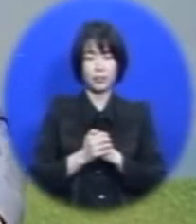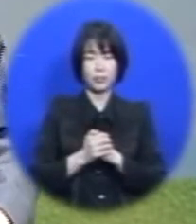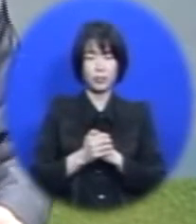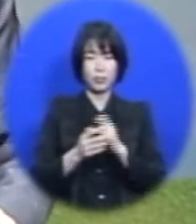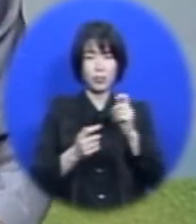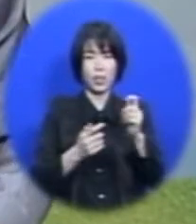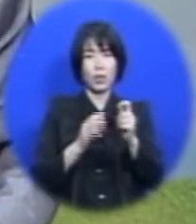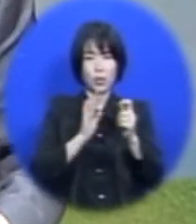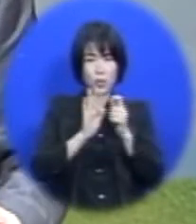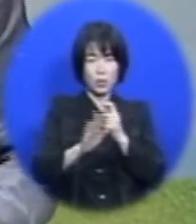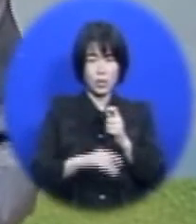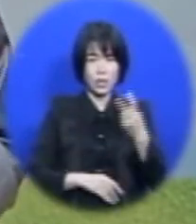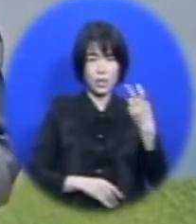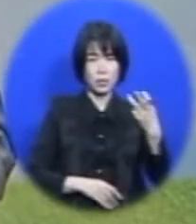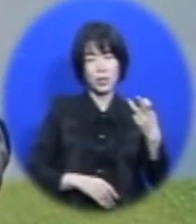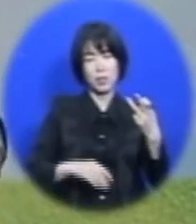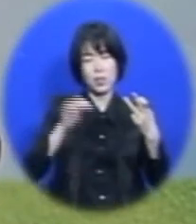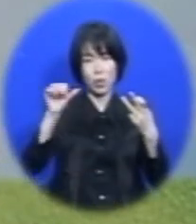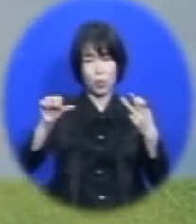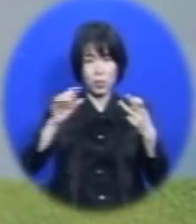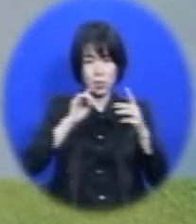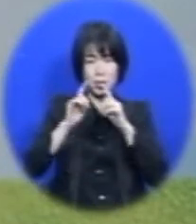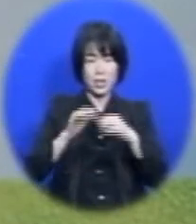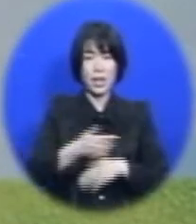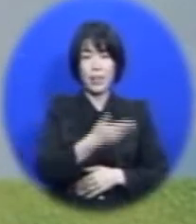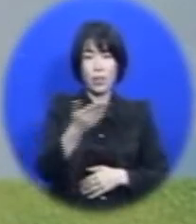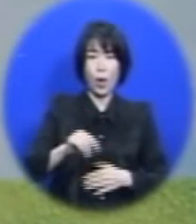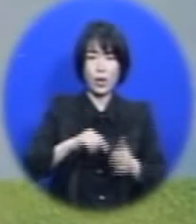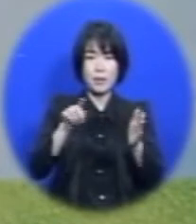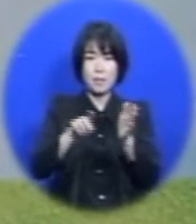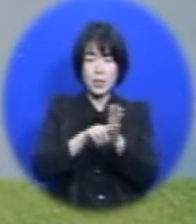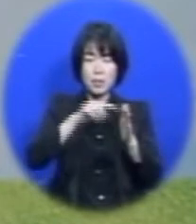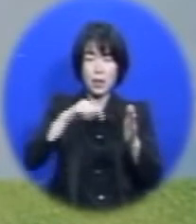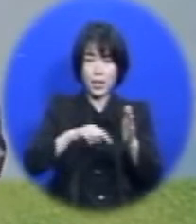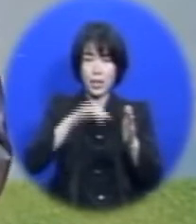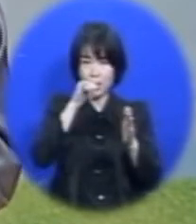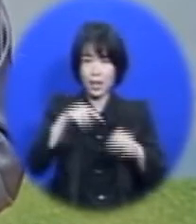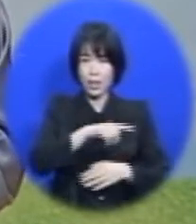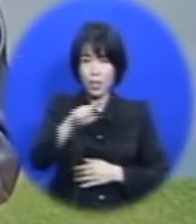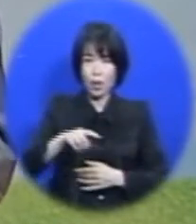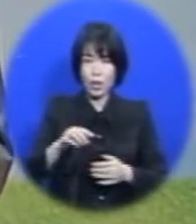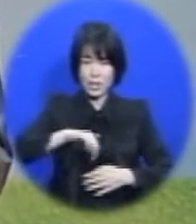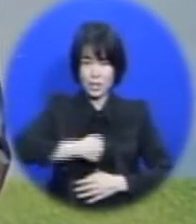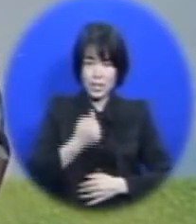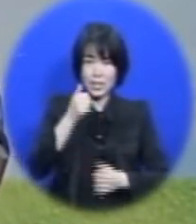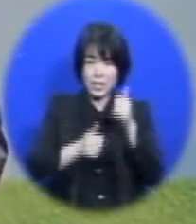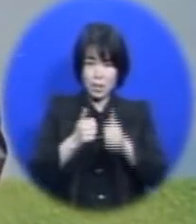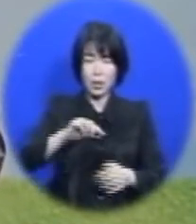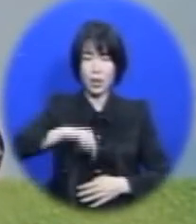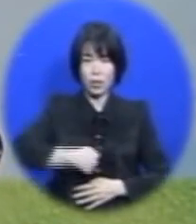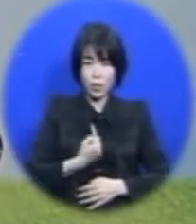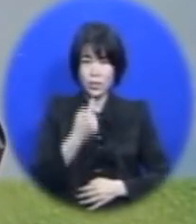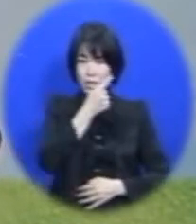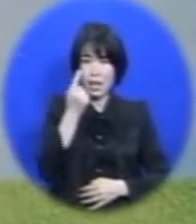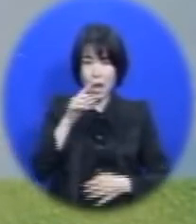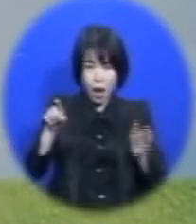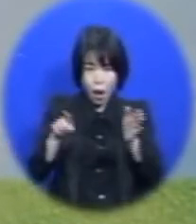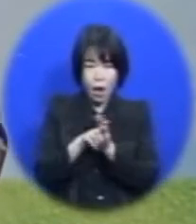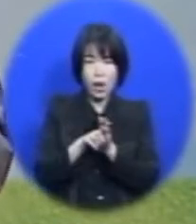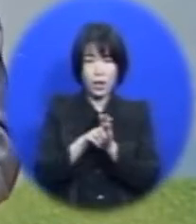고린도후서 13장 5절 말씀에 너희는 믿음 안에 있는가 너희 자신을 시험하고 너희 자신을 확증하라.